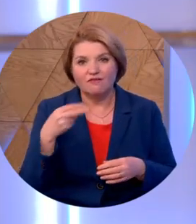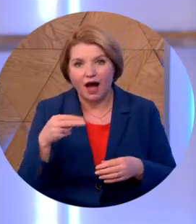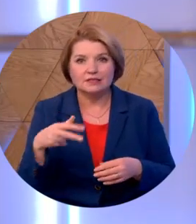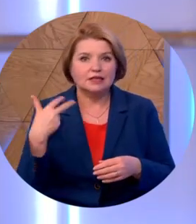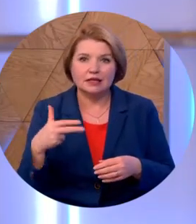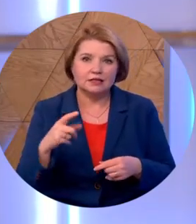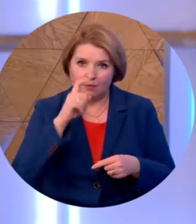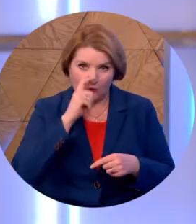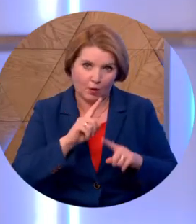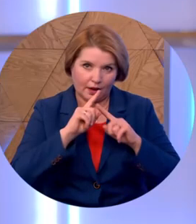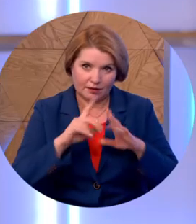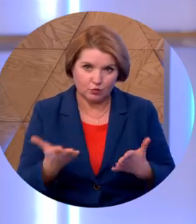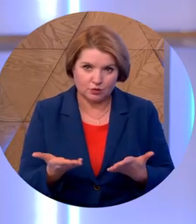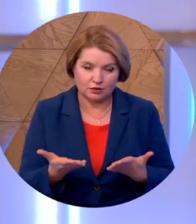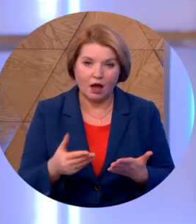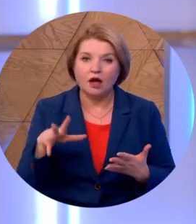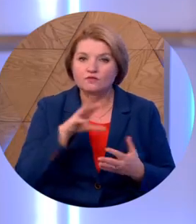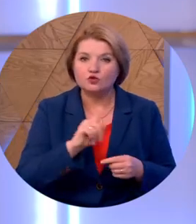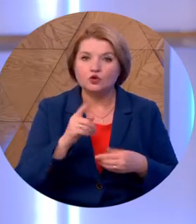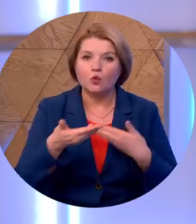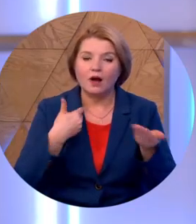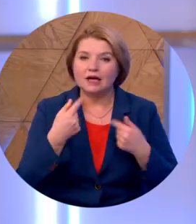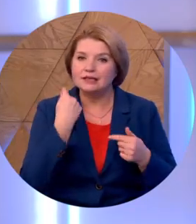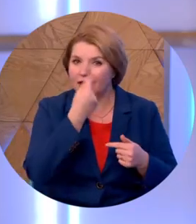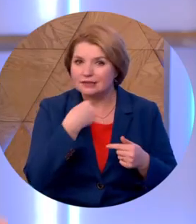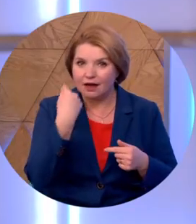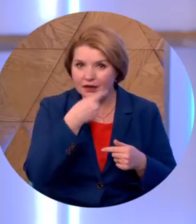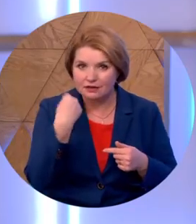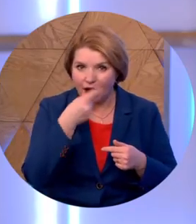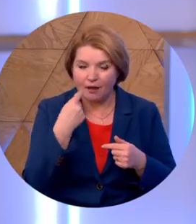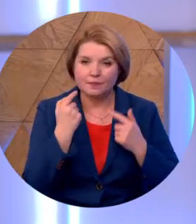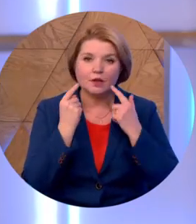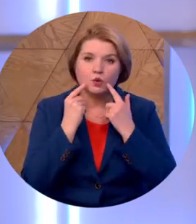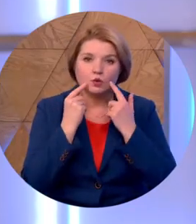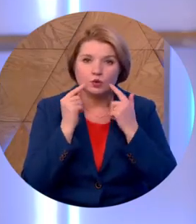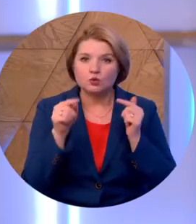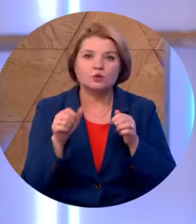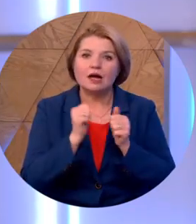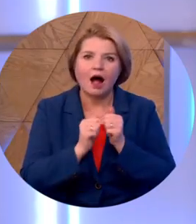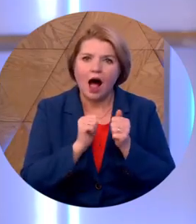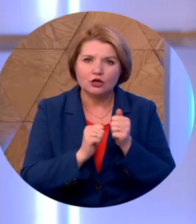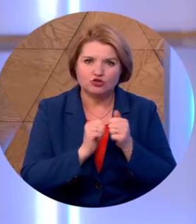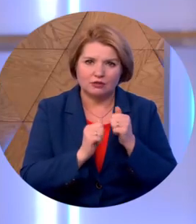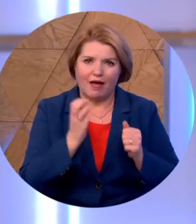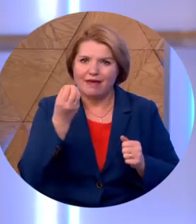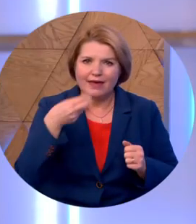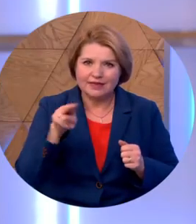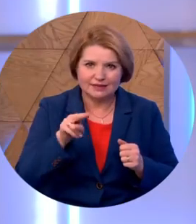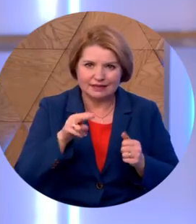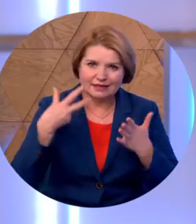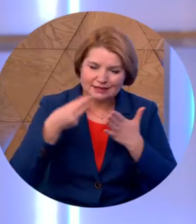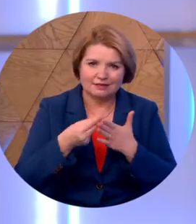деньги всё что касается рта периораль области всё тут каждая единица каждая единица